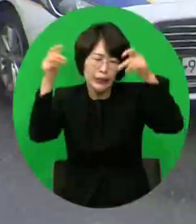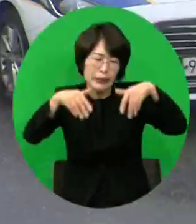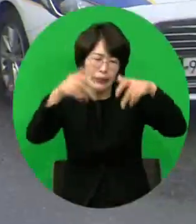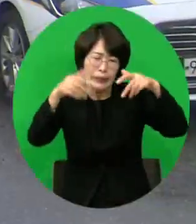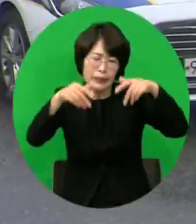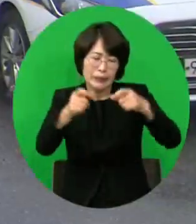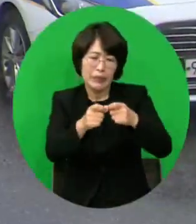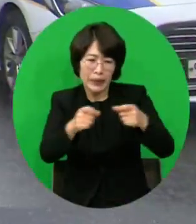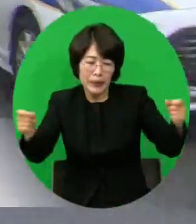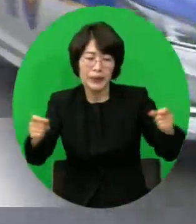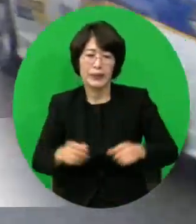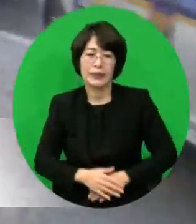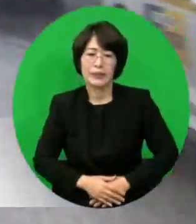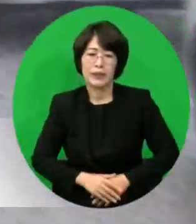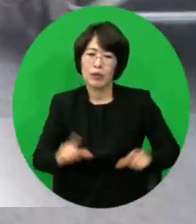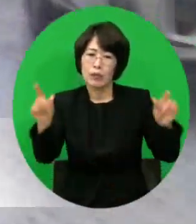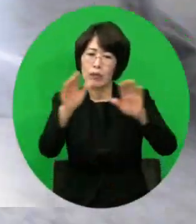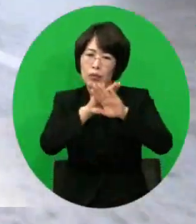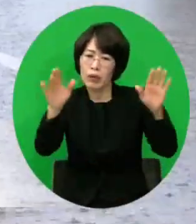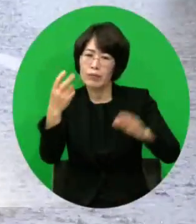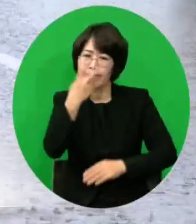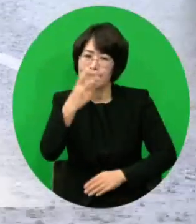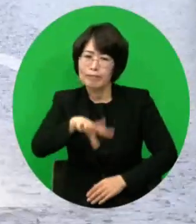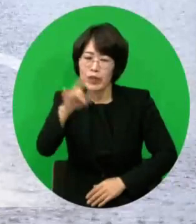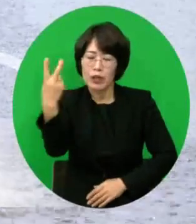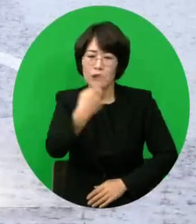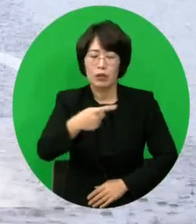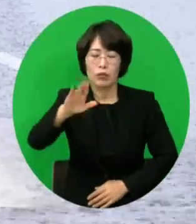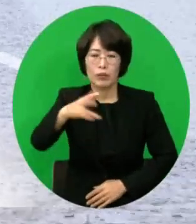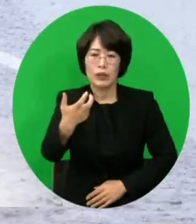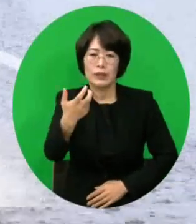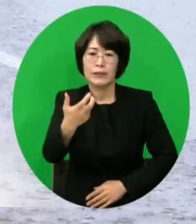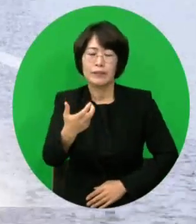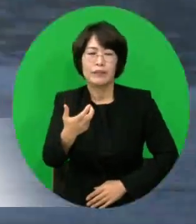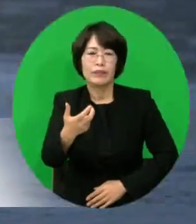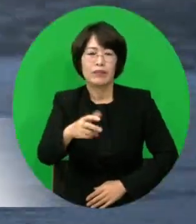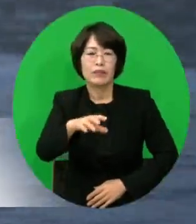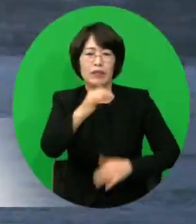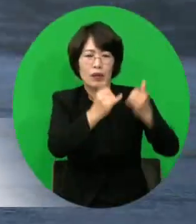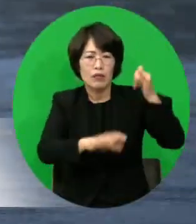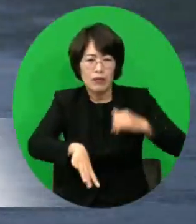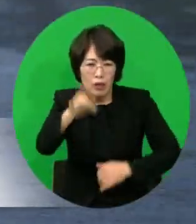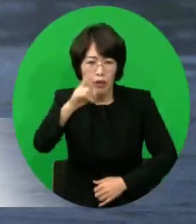장마. 기상 관측이 시작된 1973년 이래 가장 많은